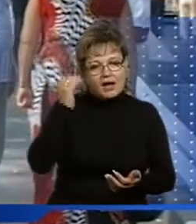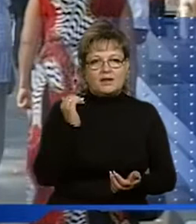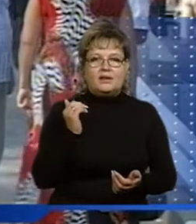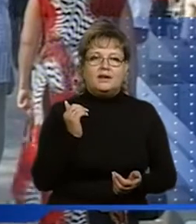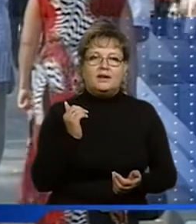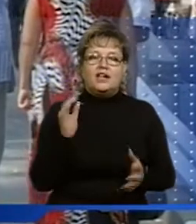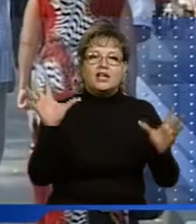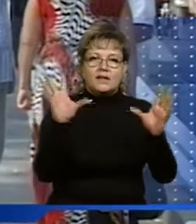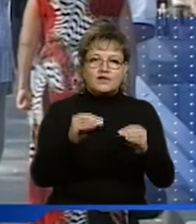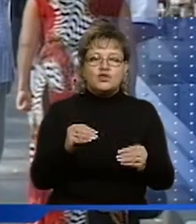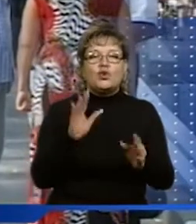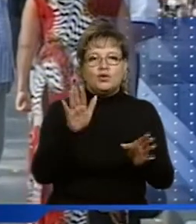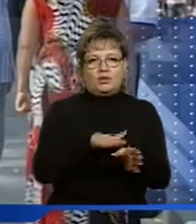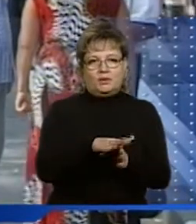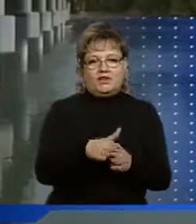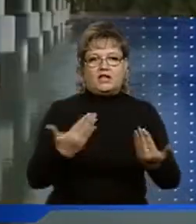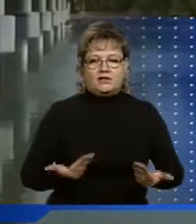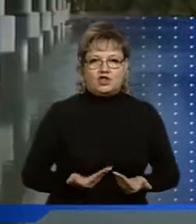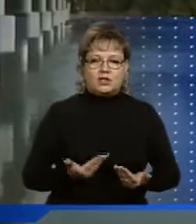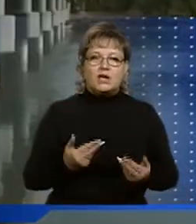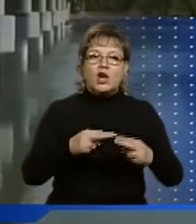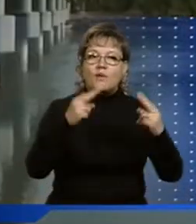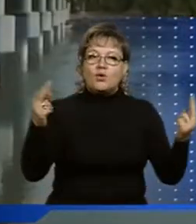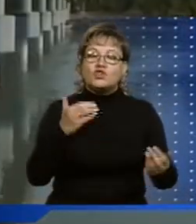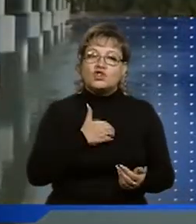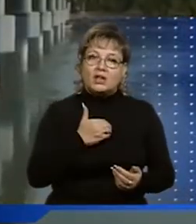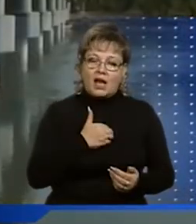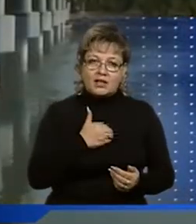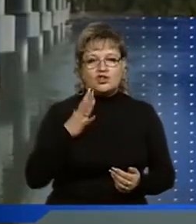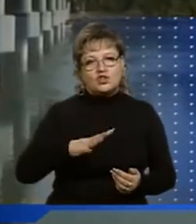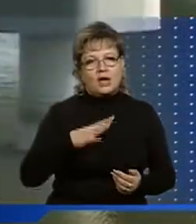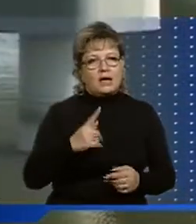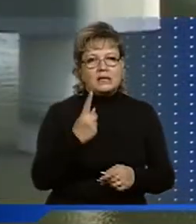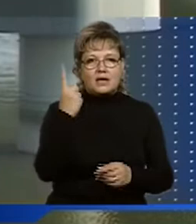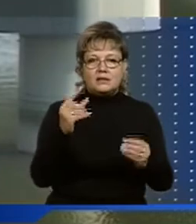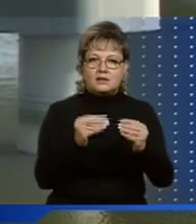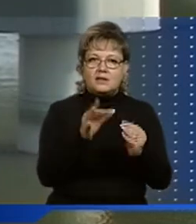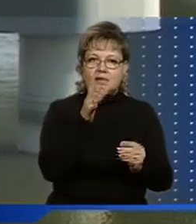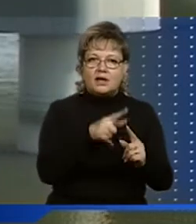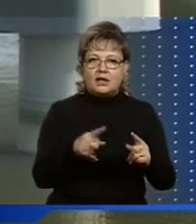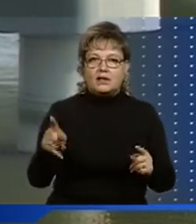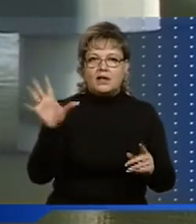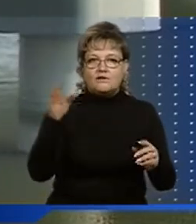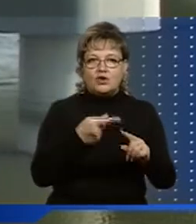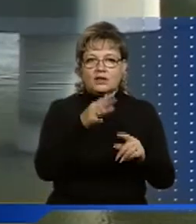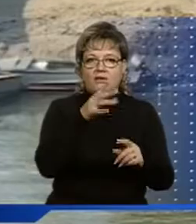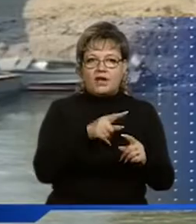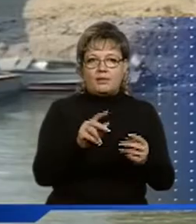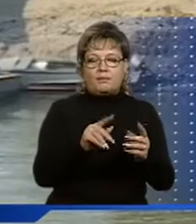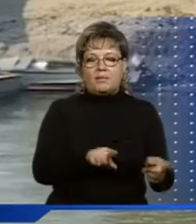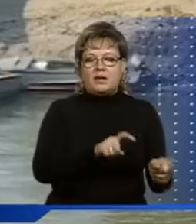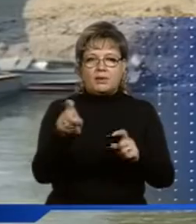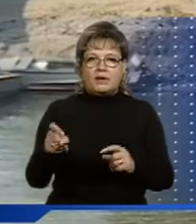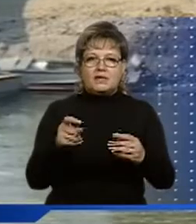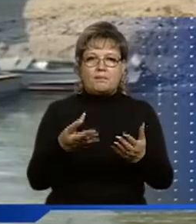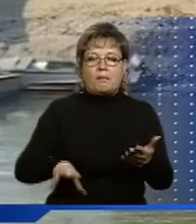и все притворяться в жизнь. Мост желаний местные жители ждали не один десяток лет. Все это время они переправлялись